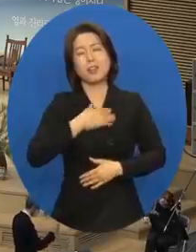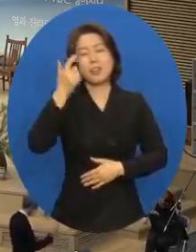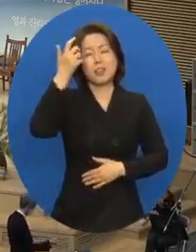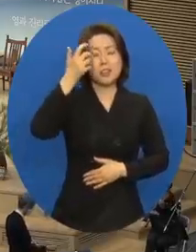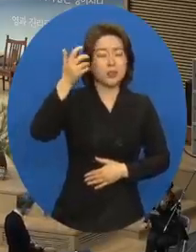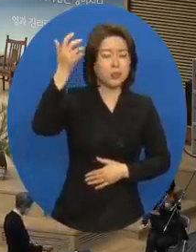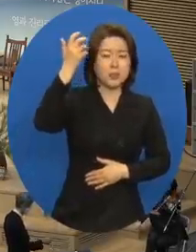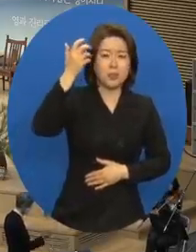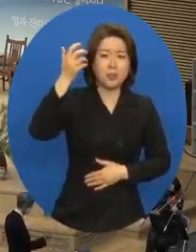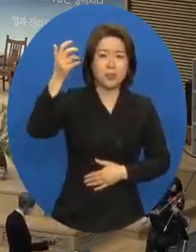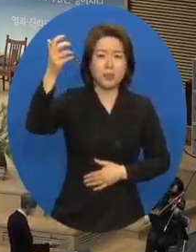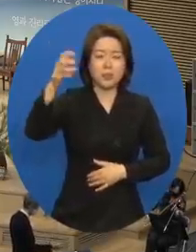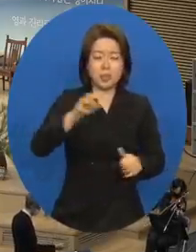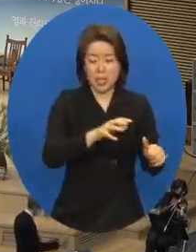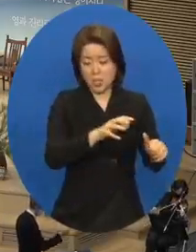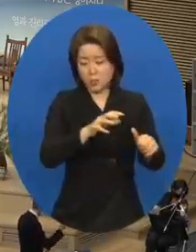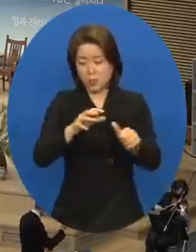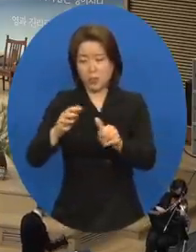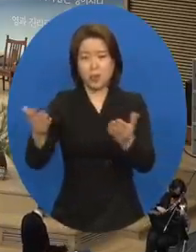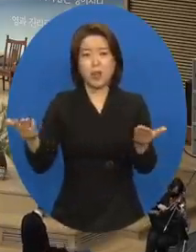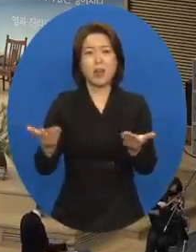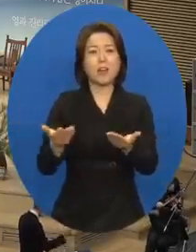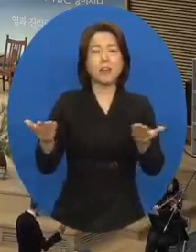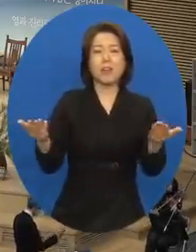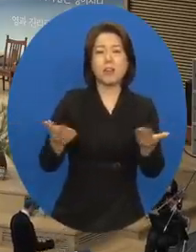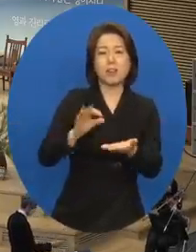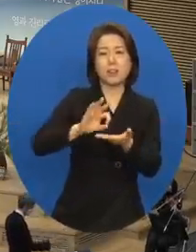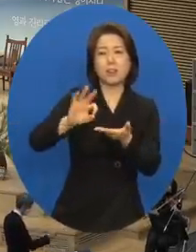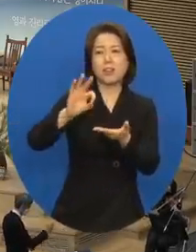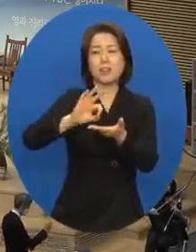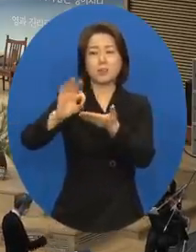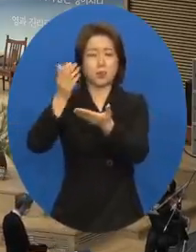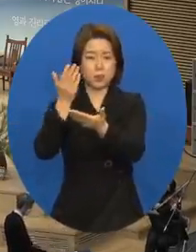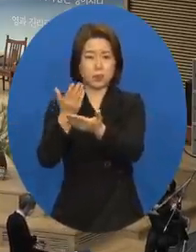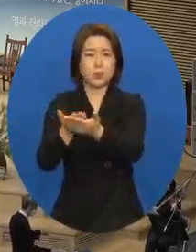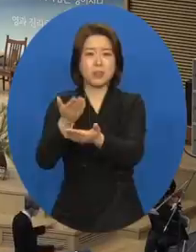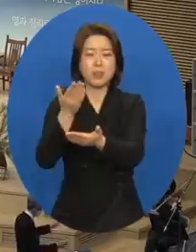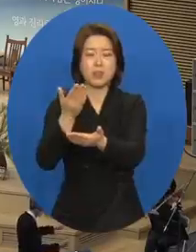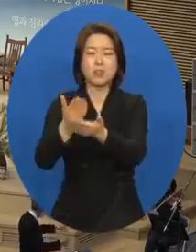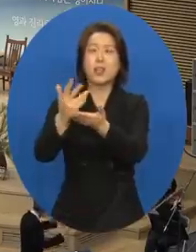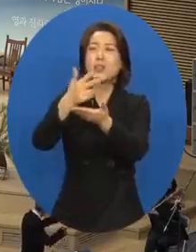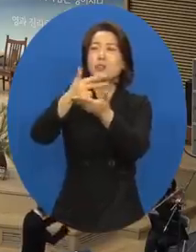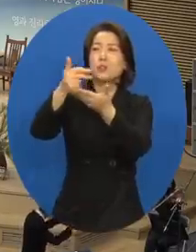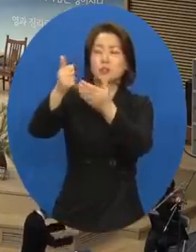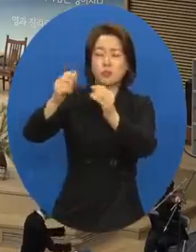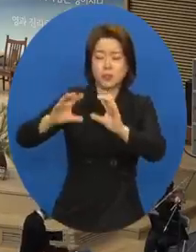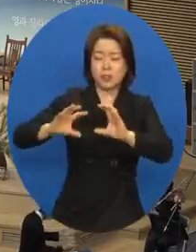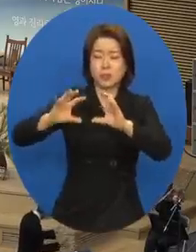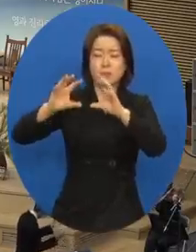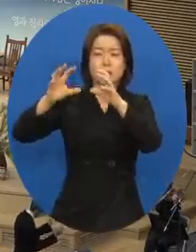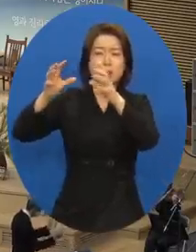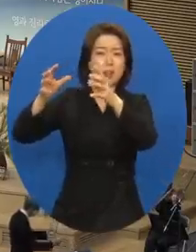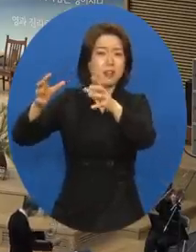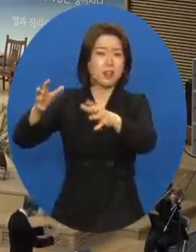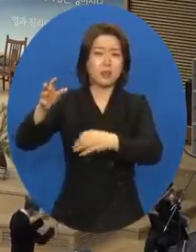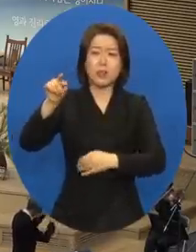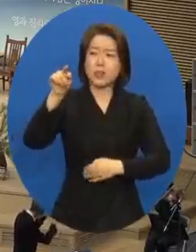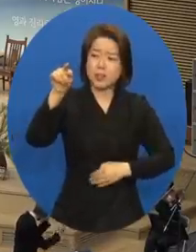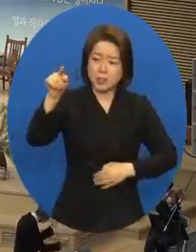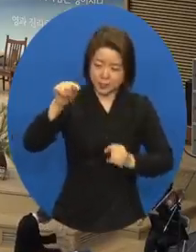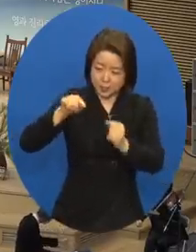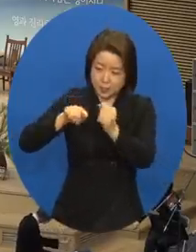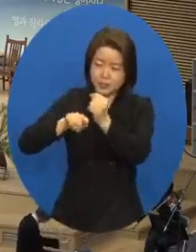연약한 내 영혼 통하여 일하소서. 주님